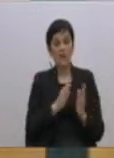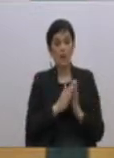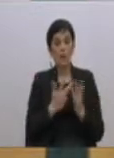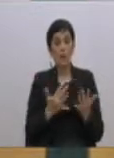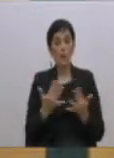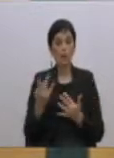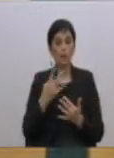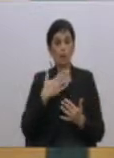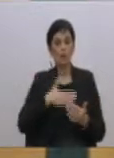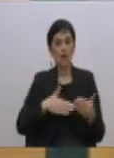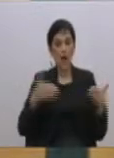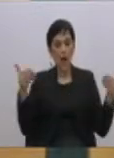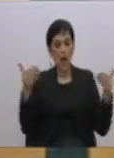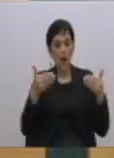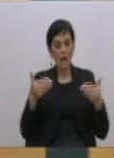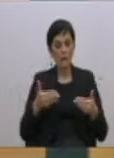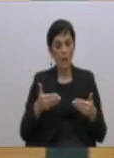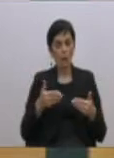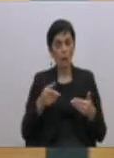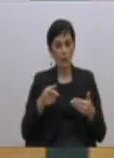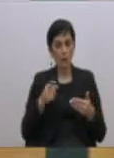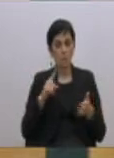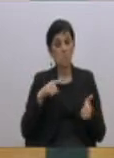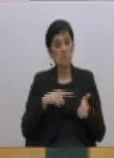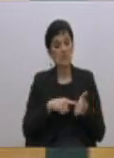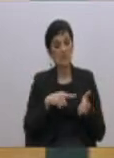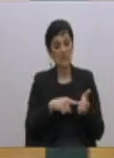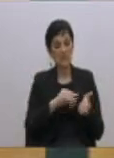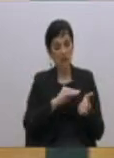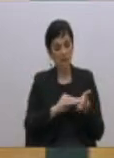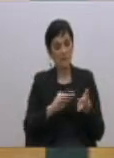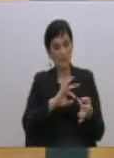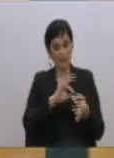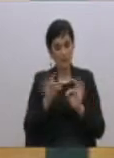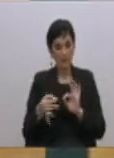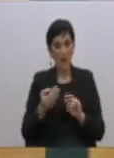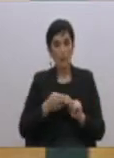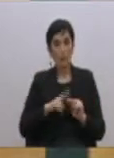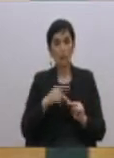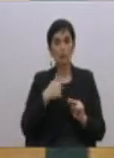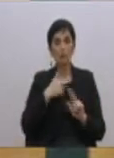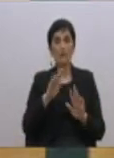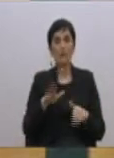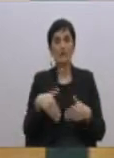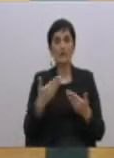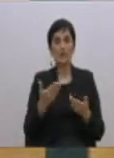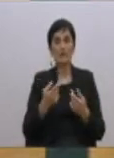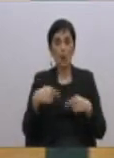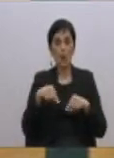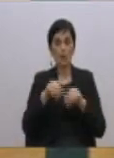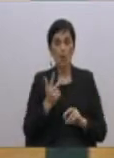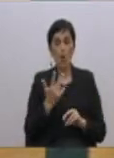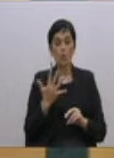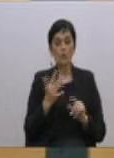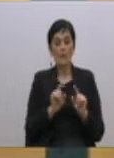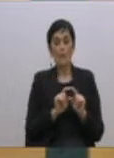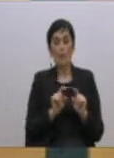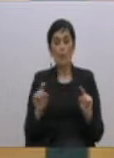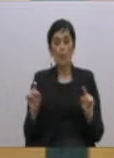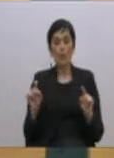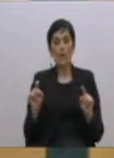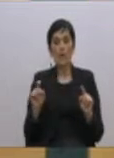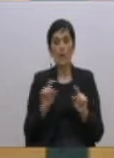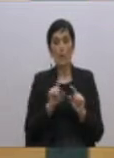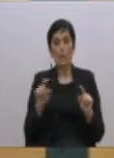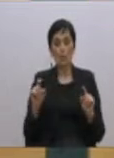უნდა აკმაყოფილებდეს, ამის ნაცვლად მითითება მოხდეს. ამიტომ ჩვენ გთავაზობთ, რომ ორგანული კანონის 25